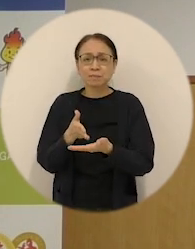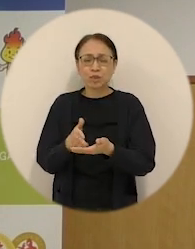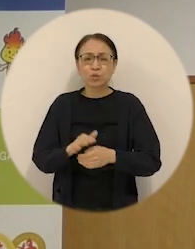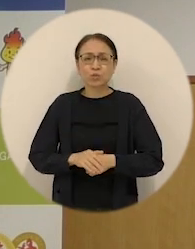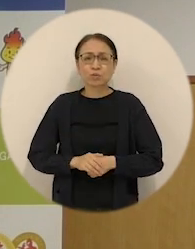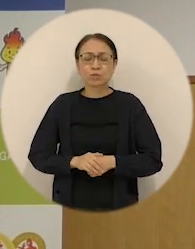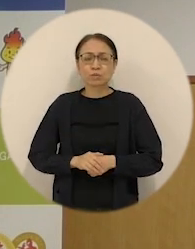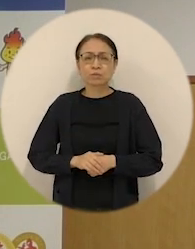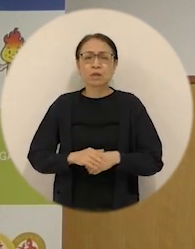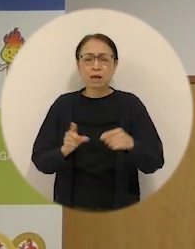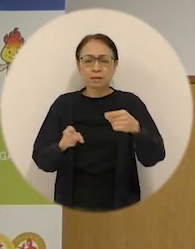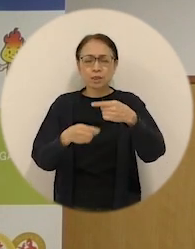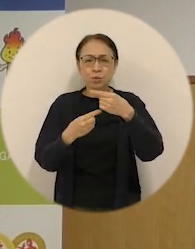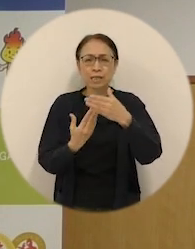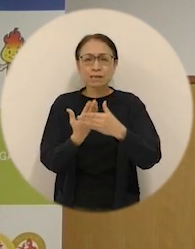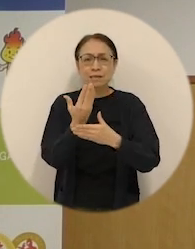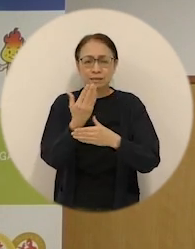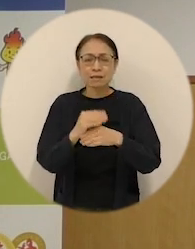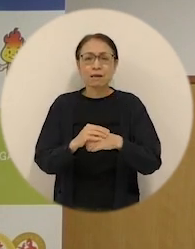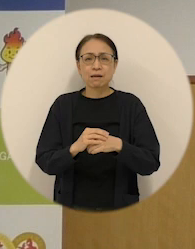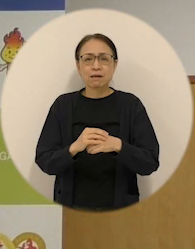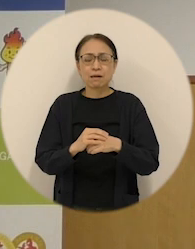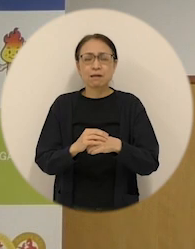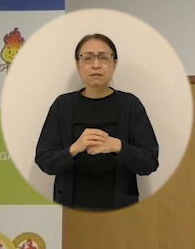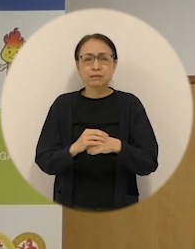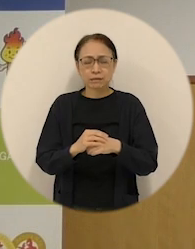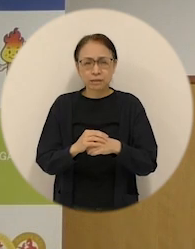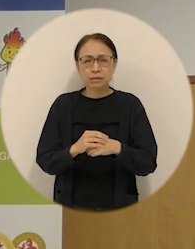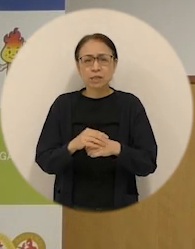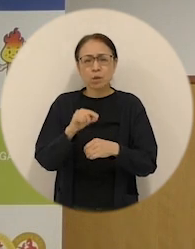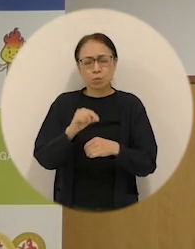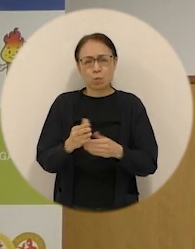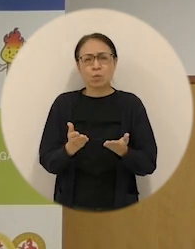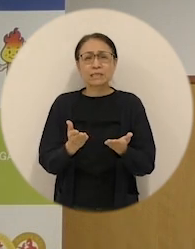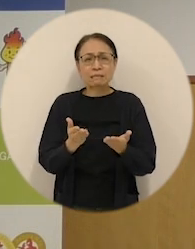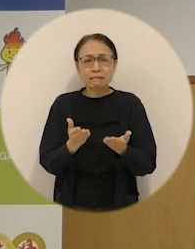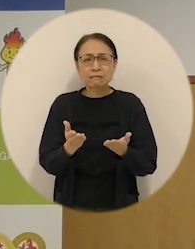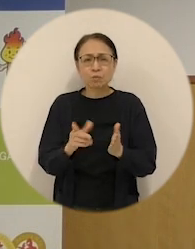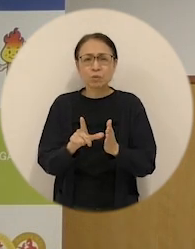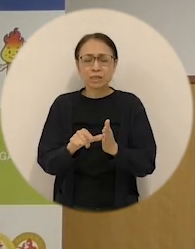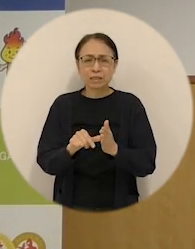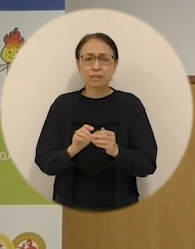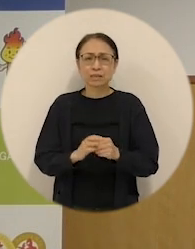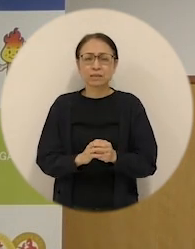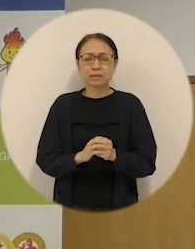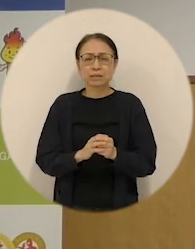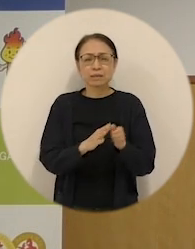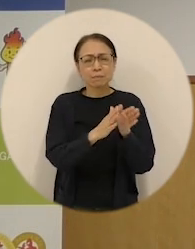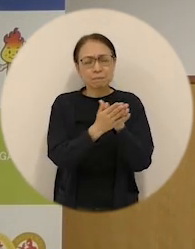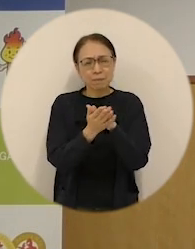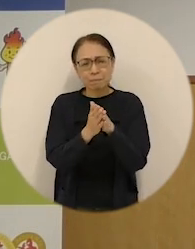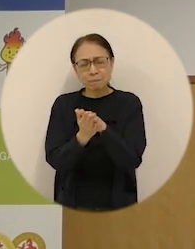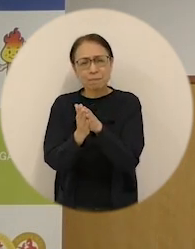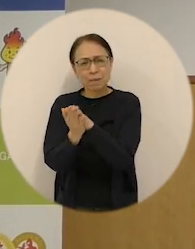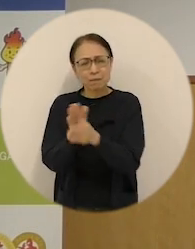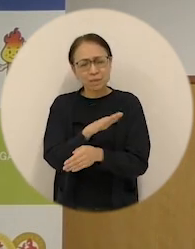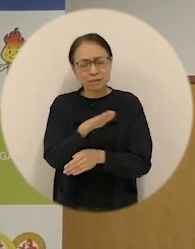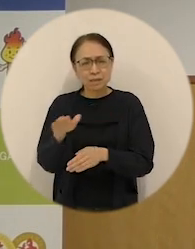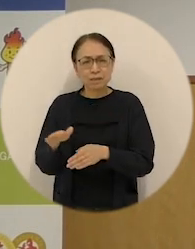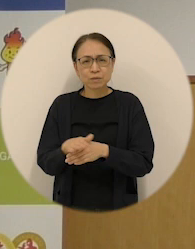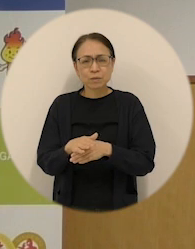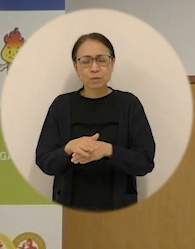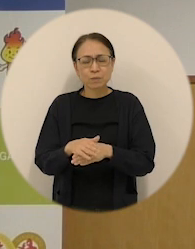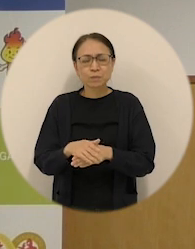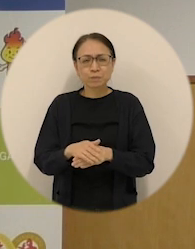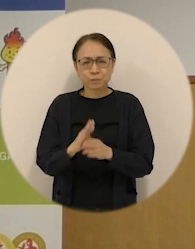元日に発生しました令和6年能登半島地震によりお亡くなりになられた方々のご冥